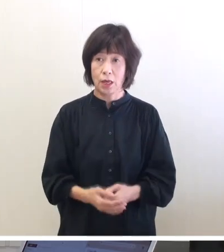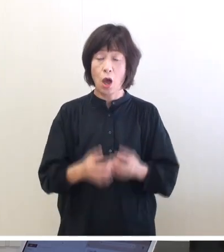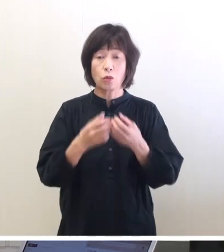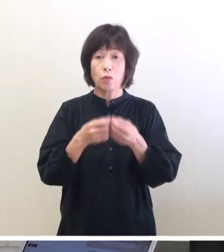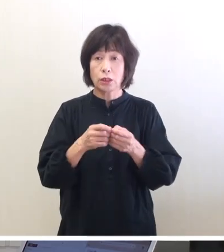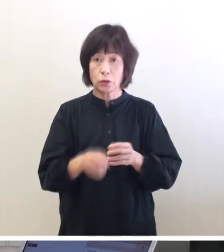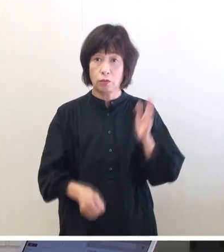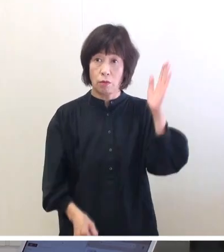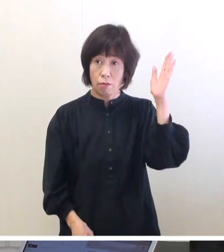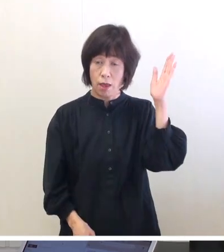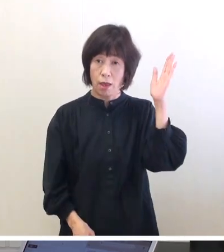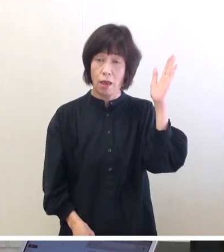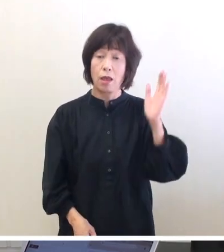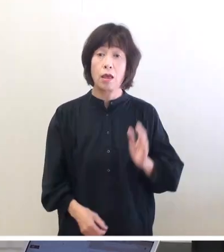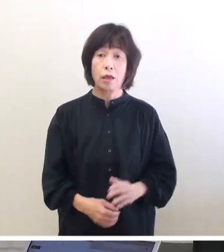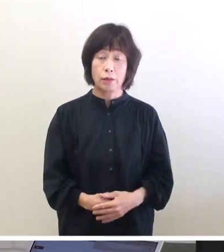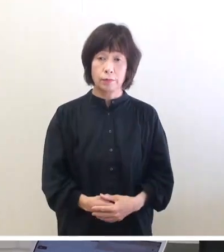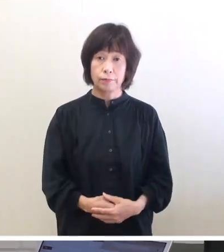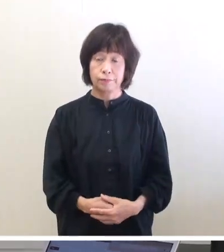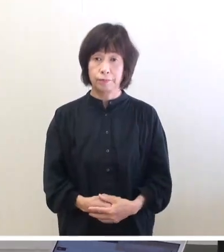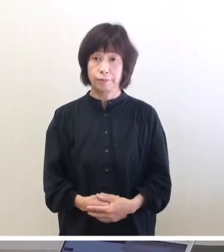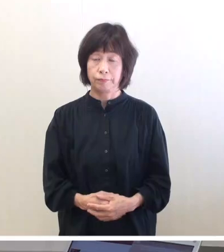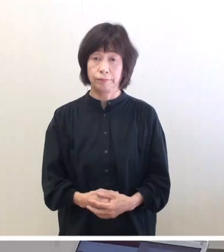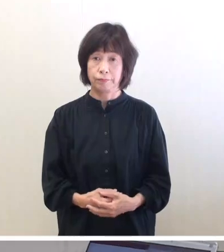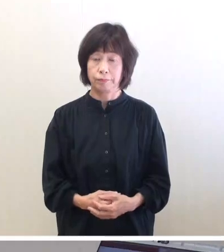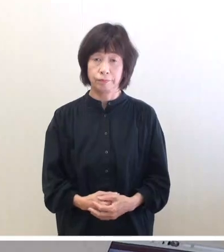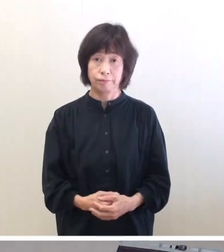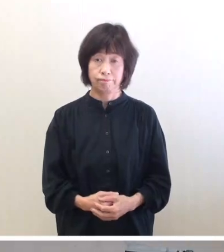ね、一つは、